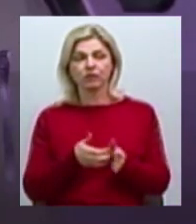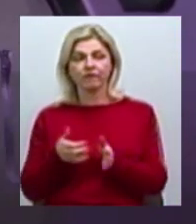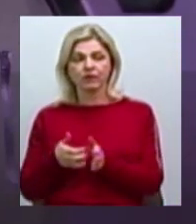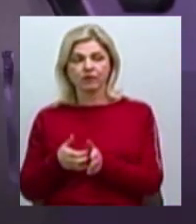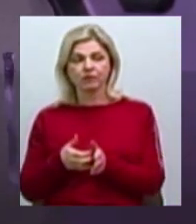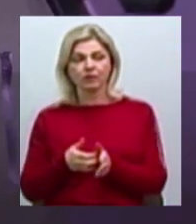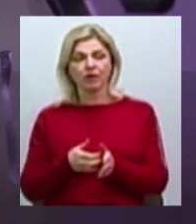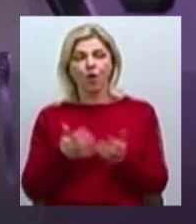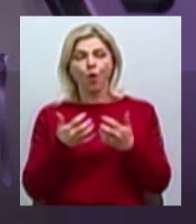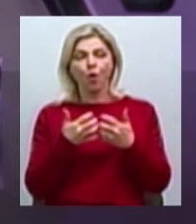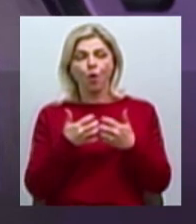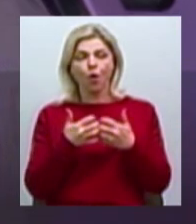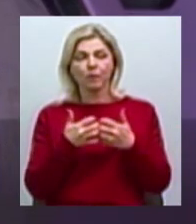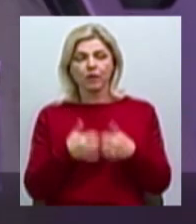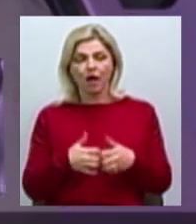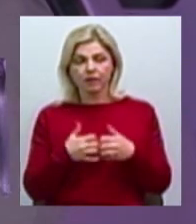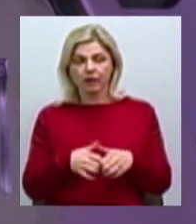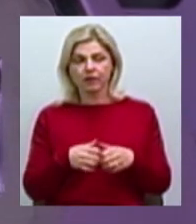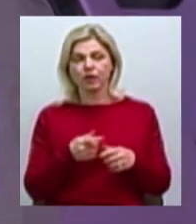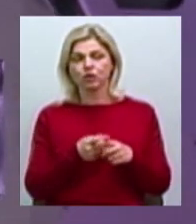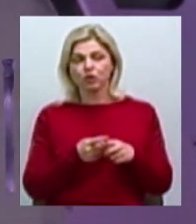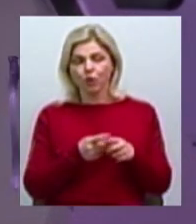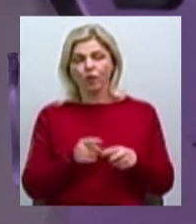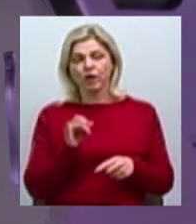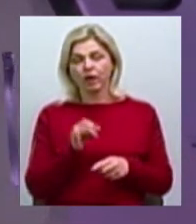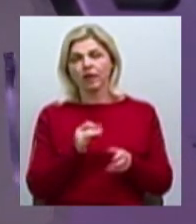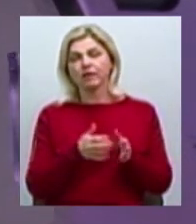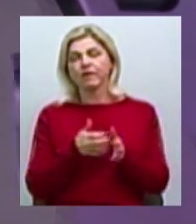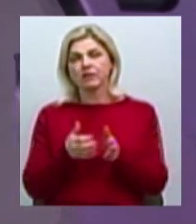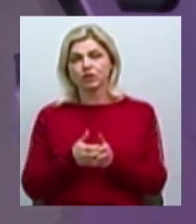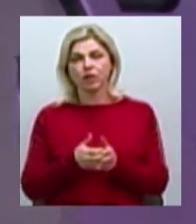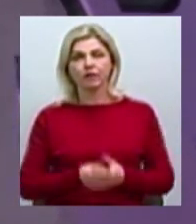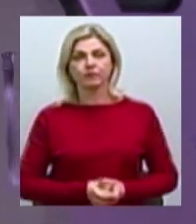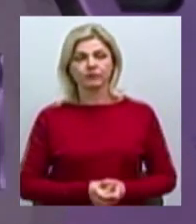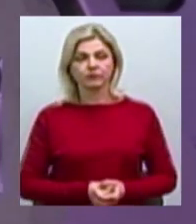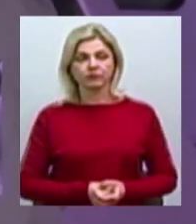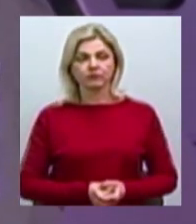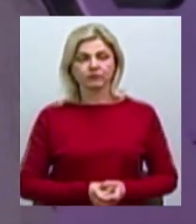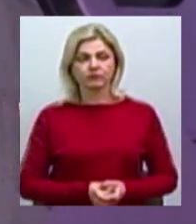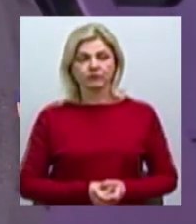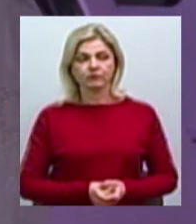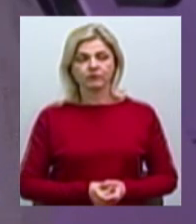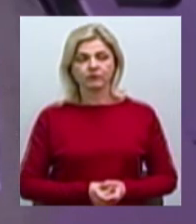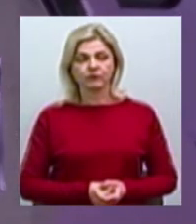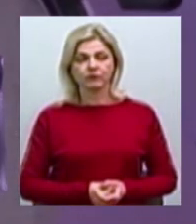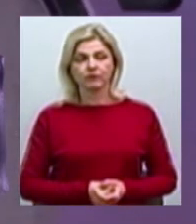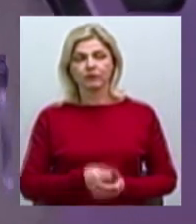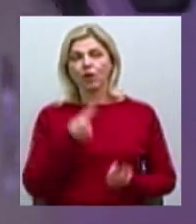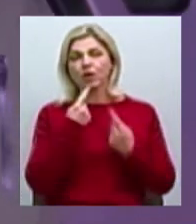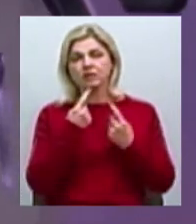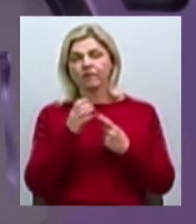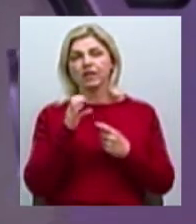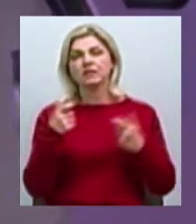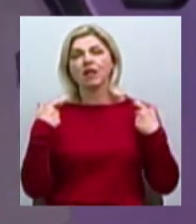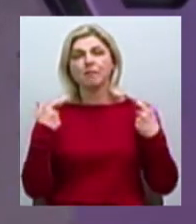і обладнання частково, і не вистачає, ми говорили з адміралом,